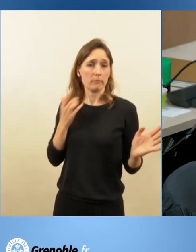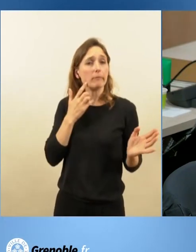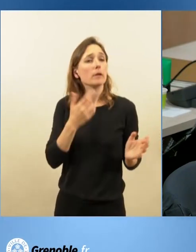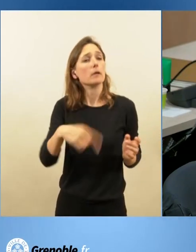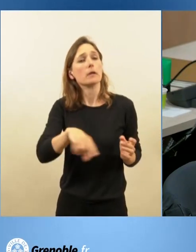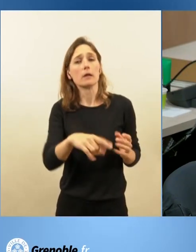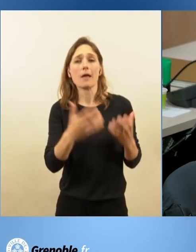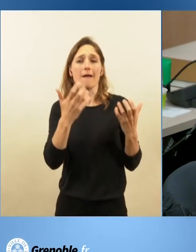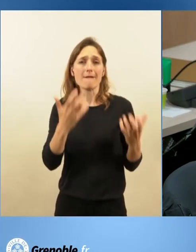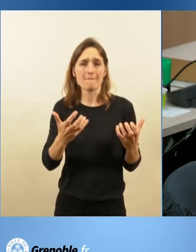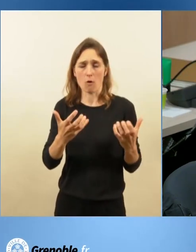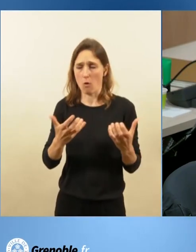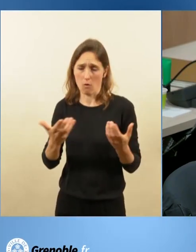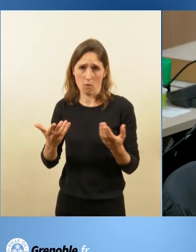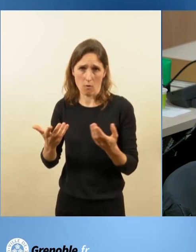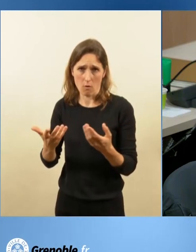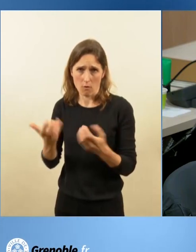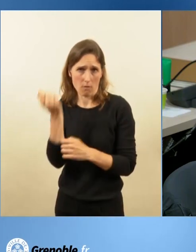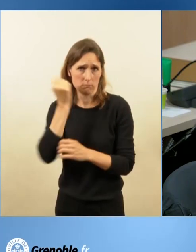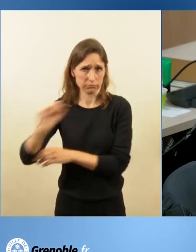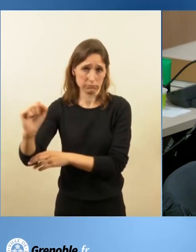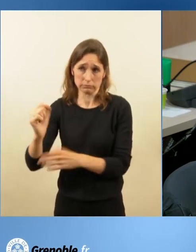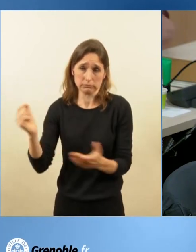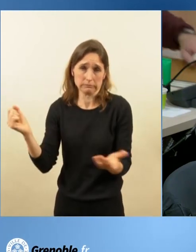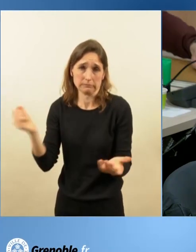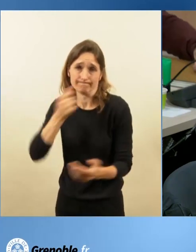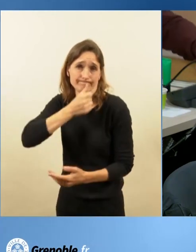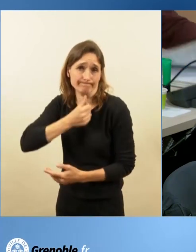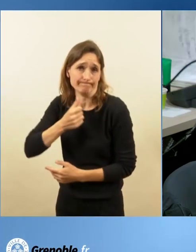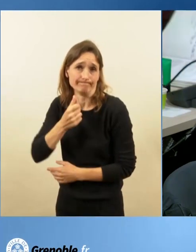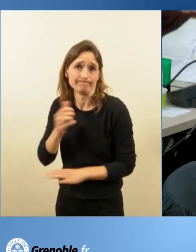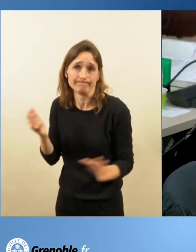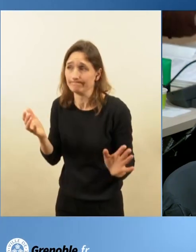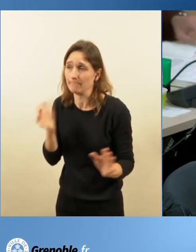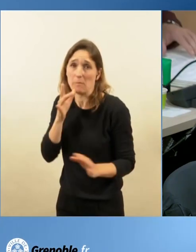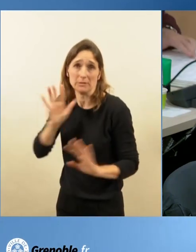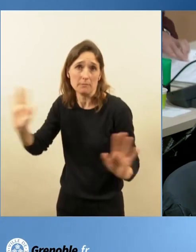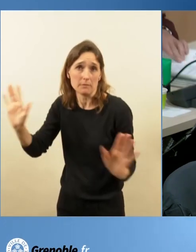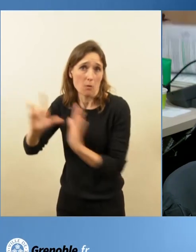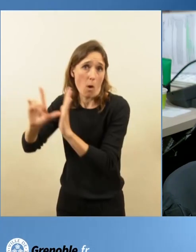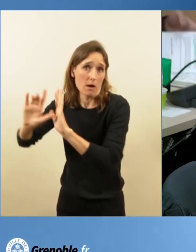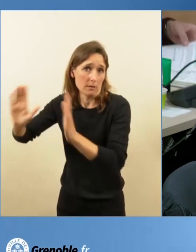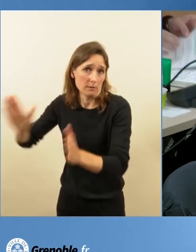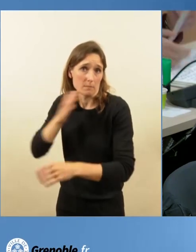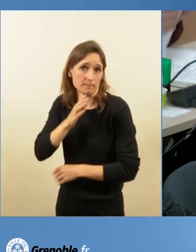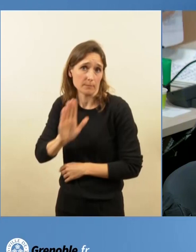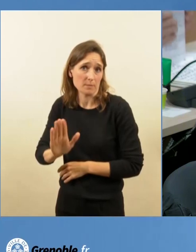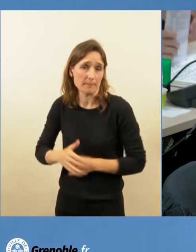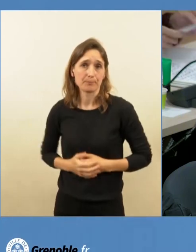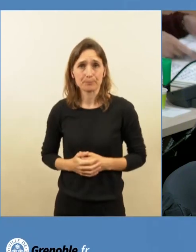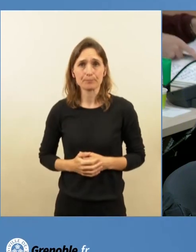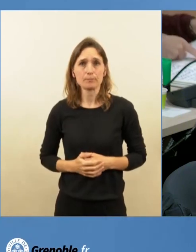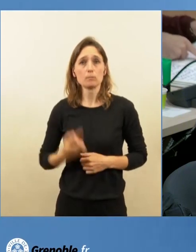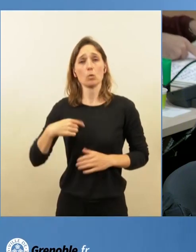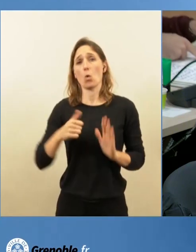ne pas la mettre en oeuvre c'est c'est pas possible notre rôle il est bien de montrer les